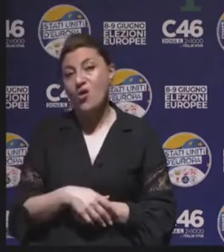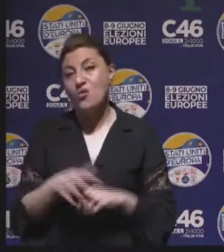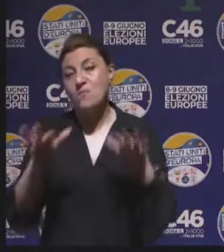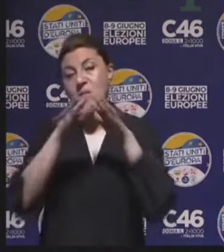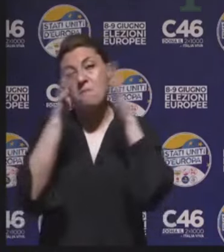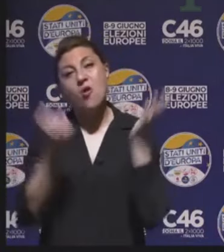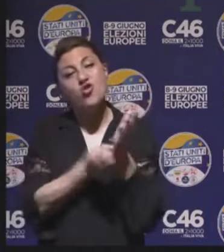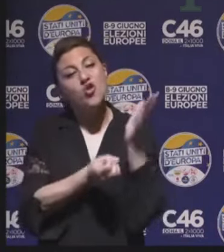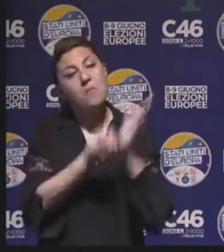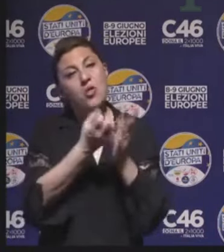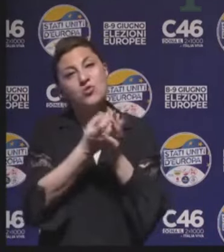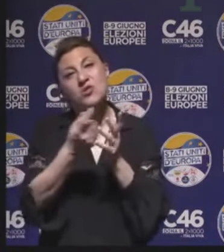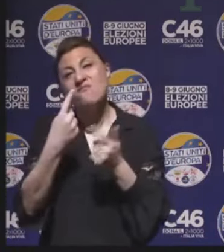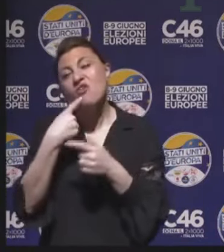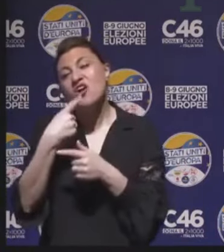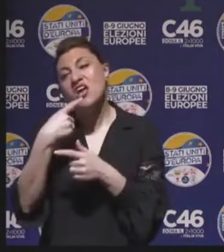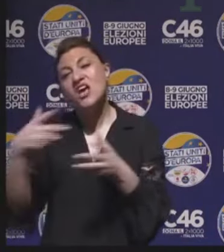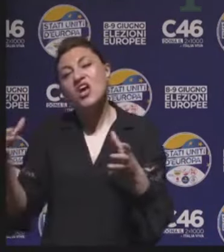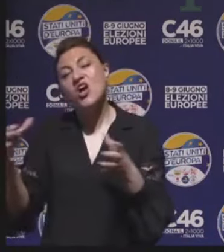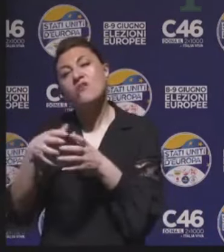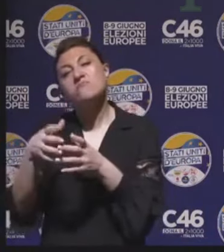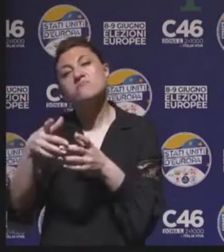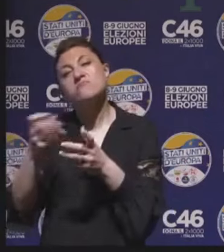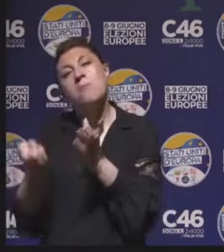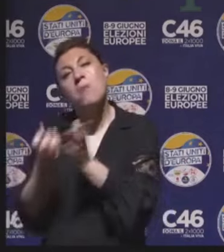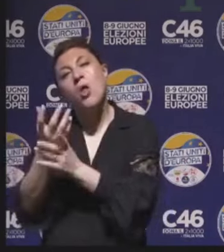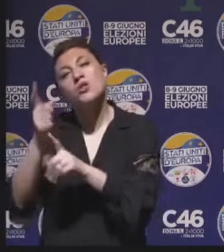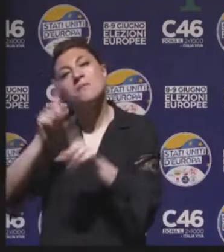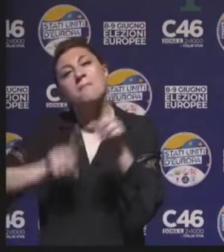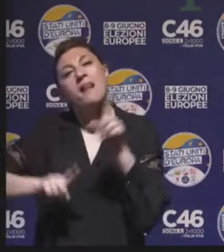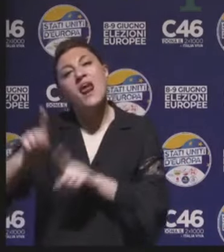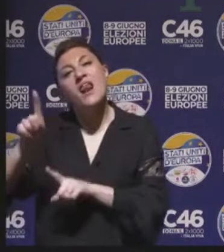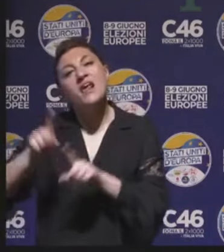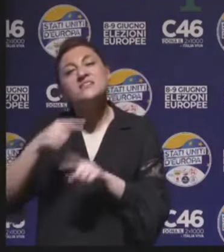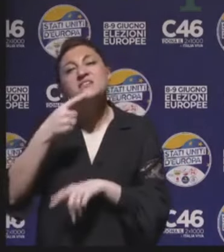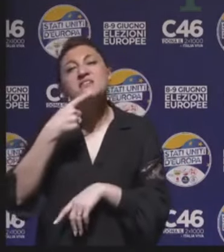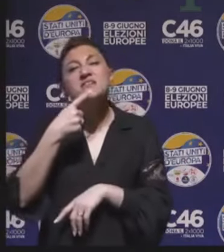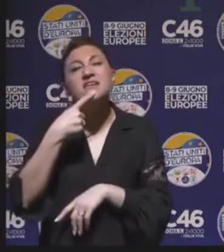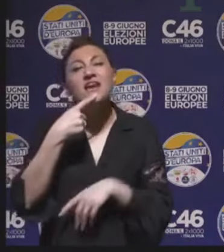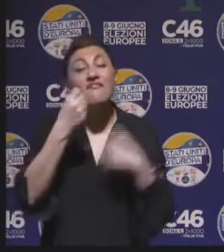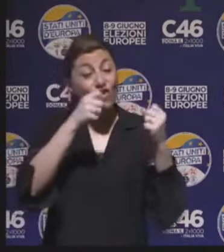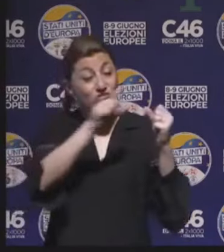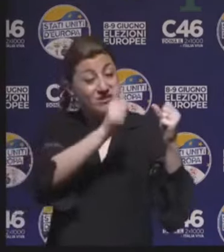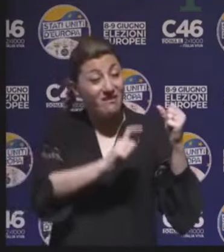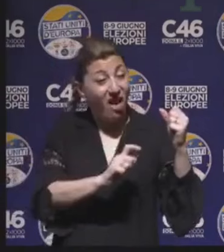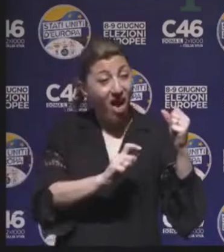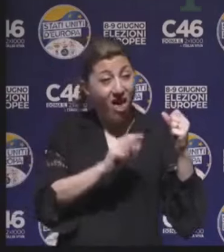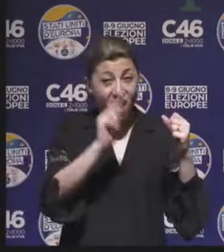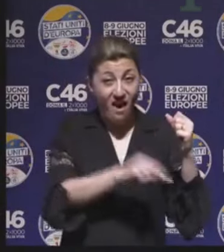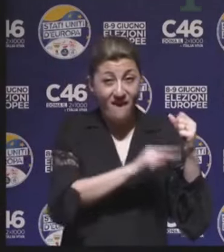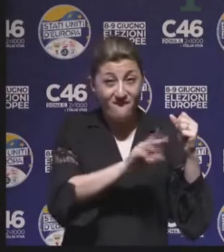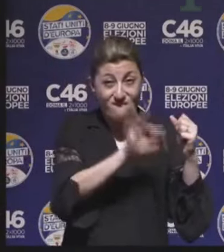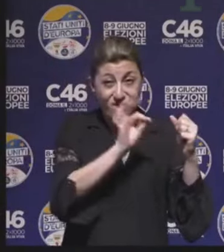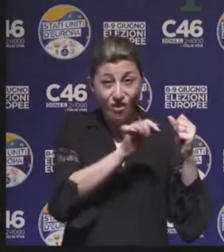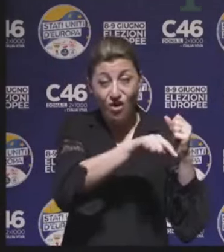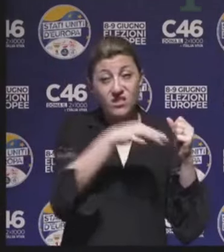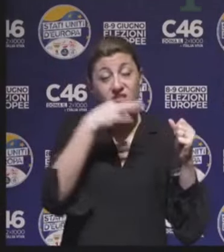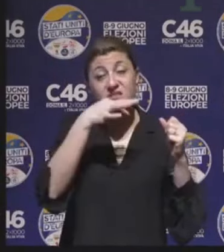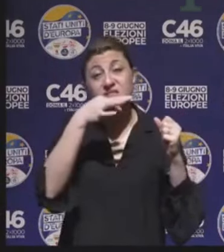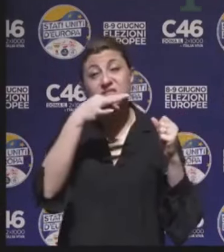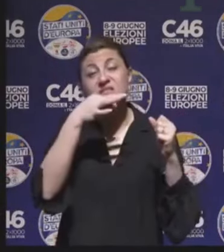al ceto produttivo Milanese chi vota Forza Italia vota fonder li chi vota Forza Italia vota per lo status quo in